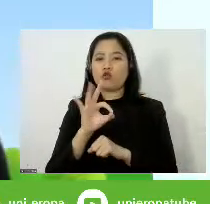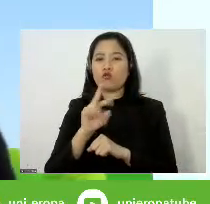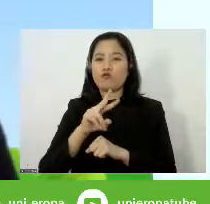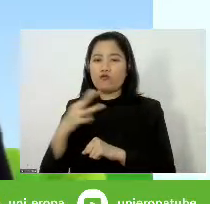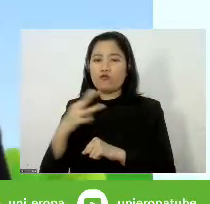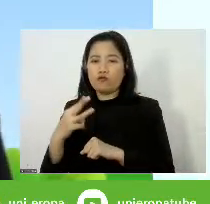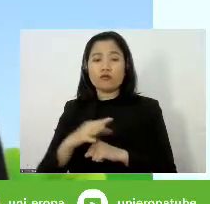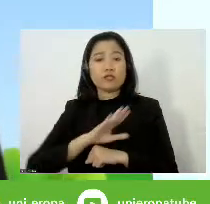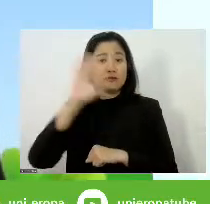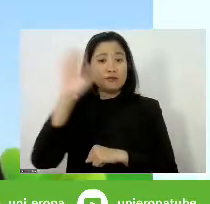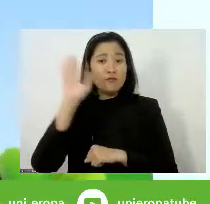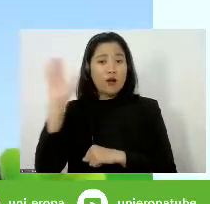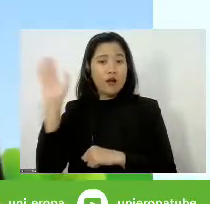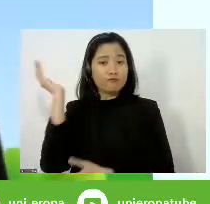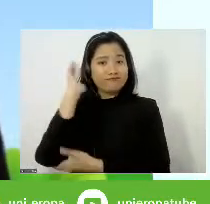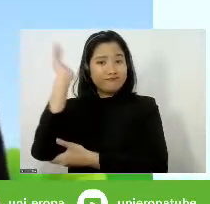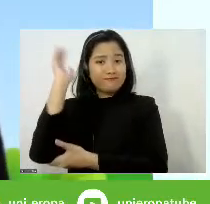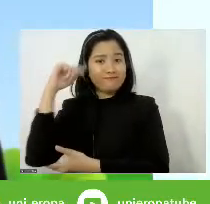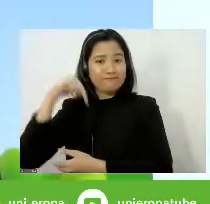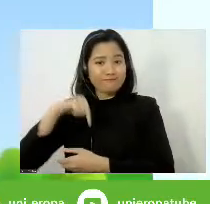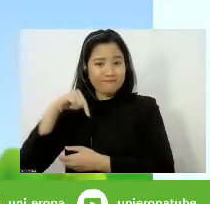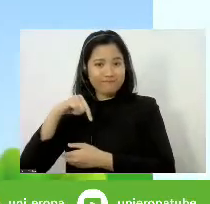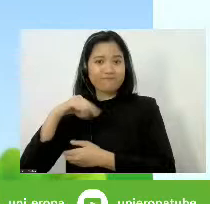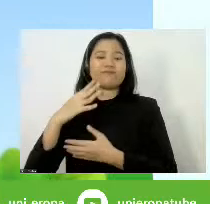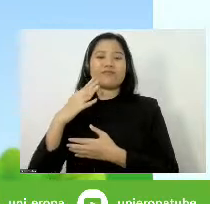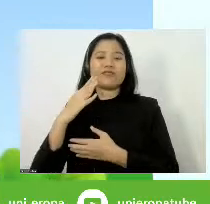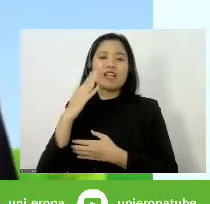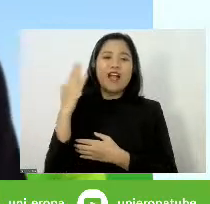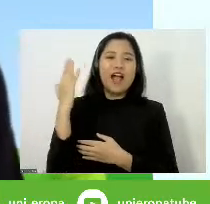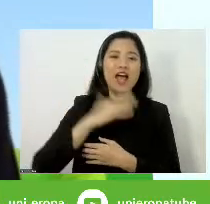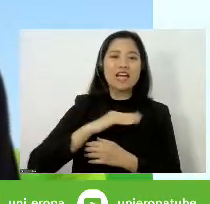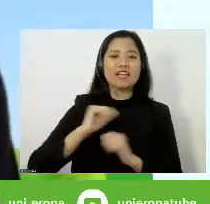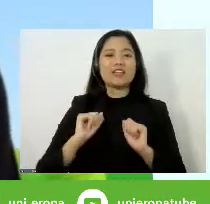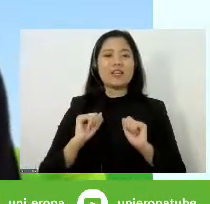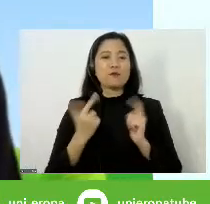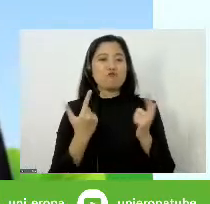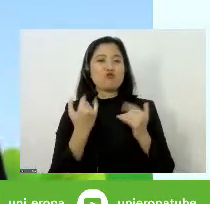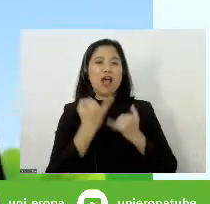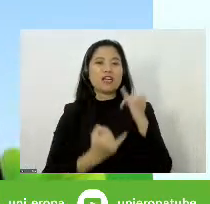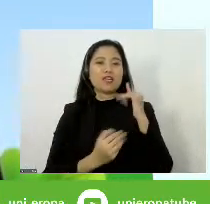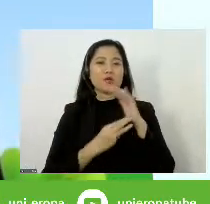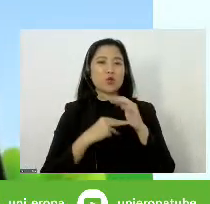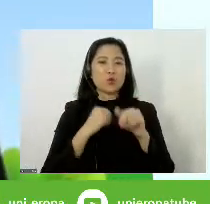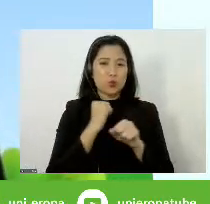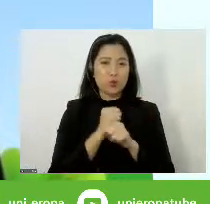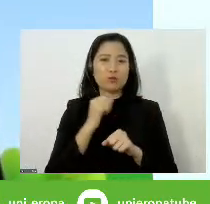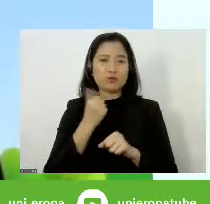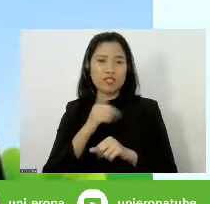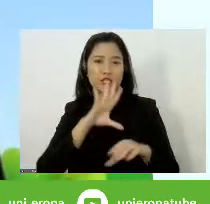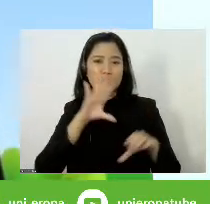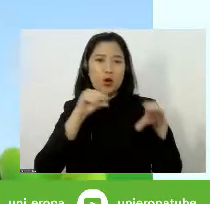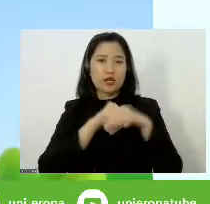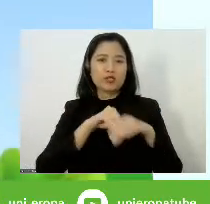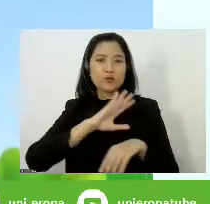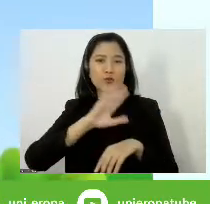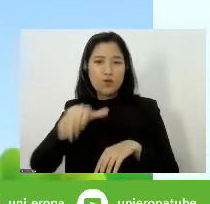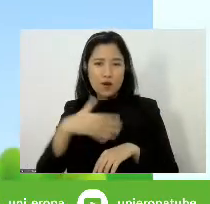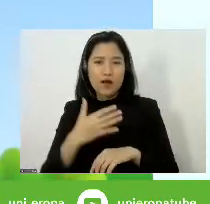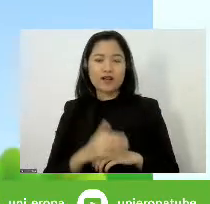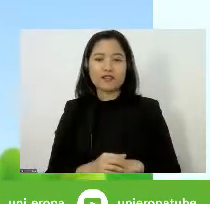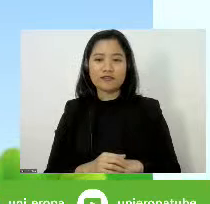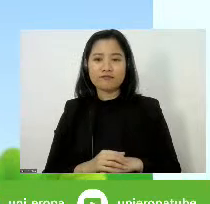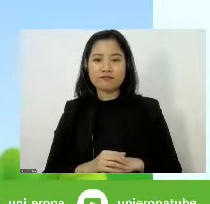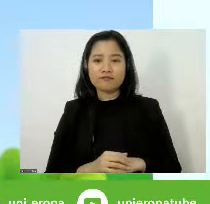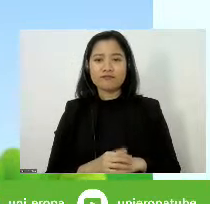bisa kumpul disini dan juga pastinya temen-temen peserta yang udah join jadi salam sejahtera semuanya dan kita mungkin